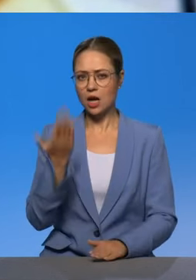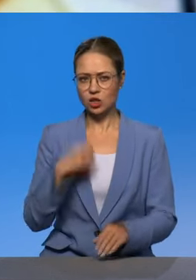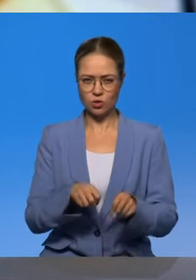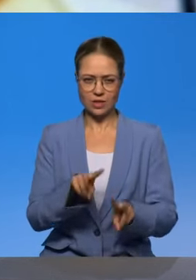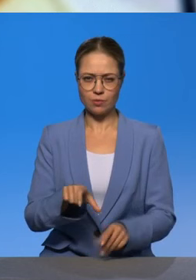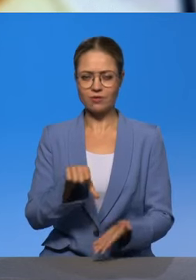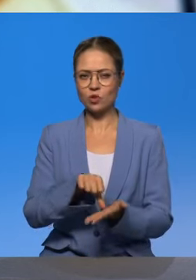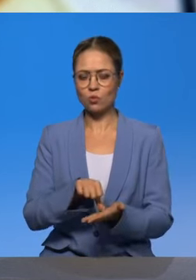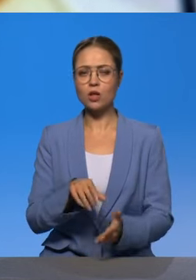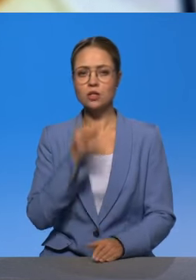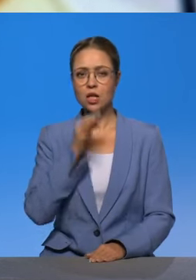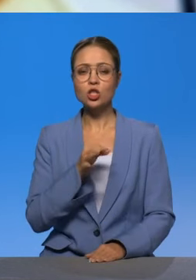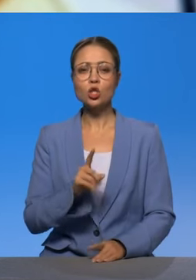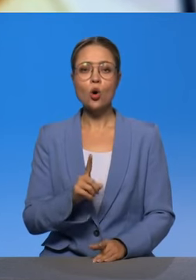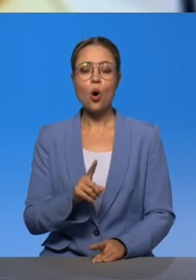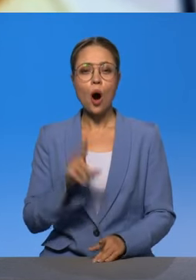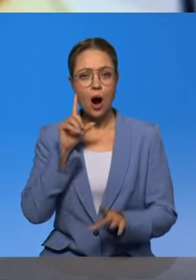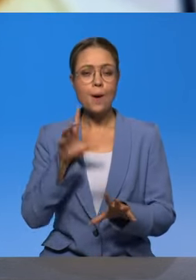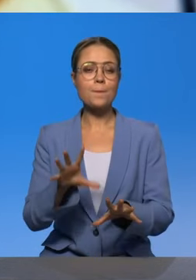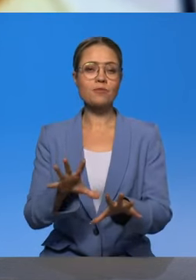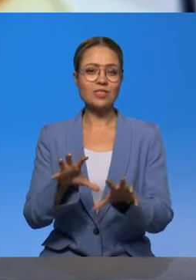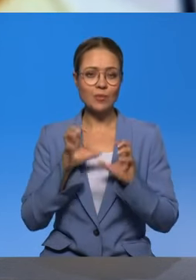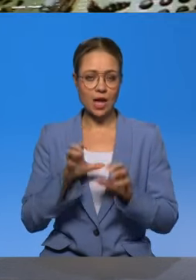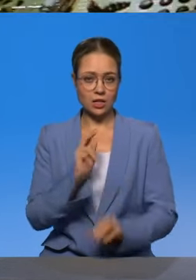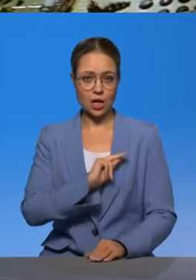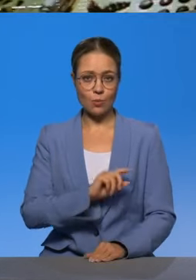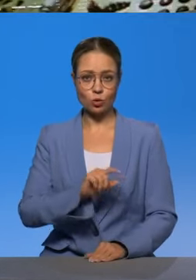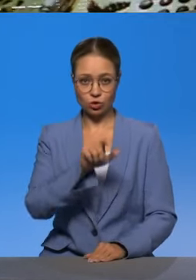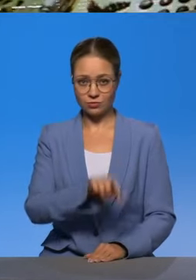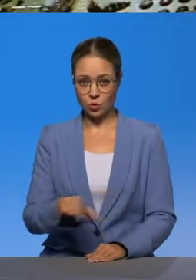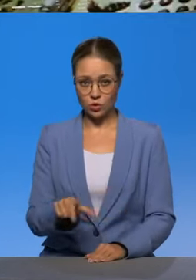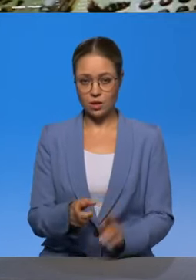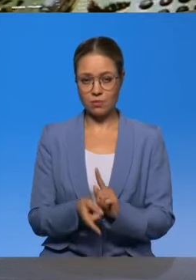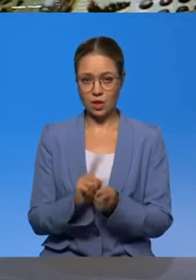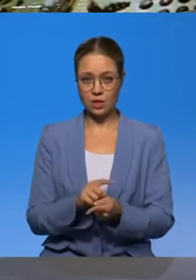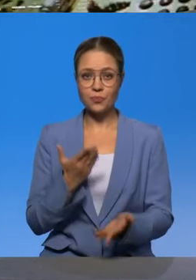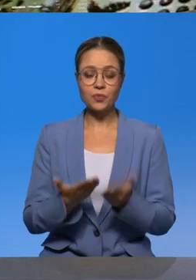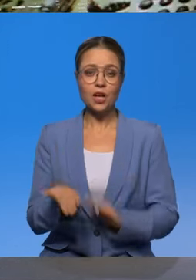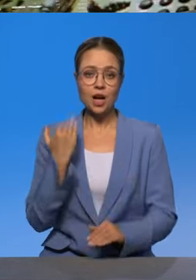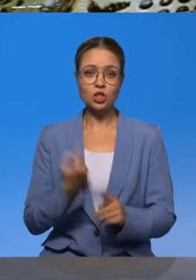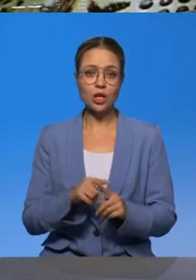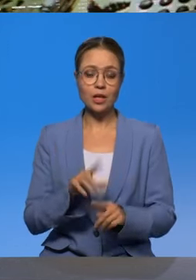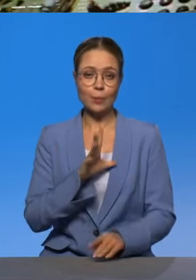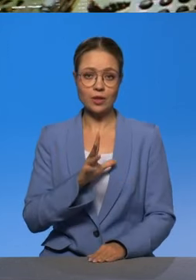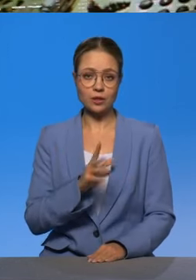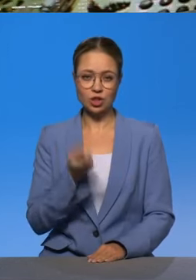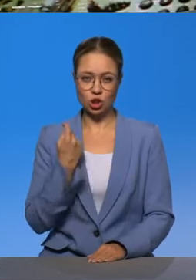что меняется парадигма восприятия рабочей силы. То есть, если раньше это был ресурс, иногда дешевый ресурс,